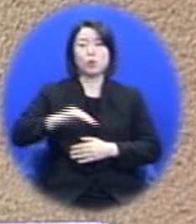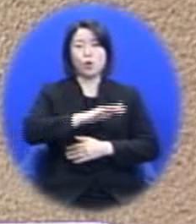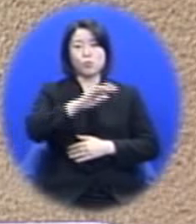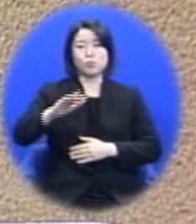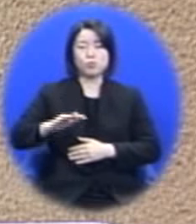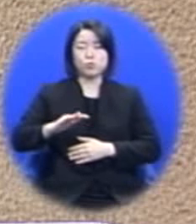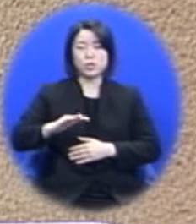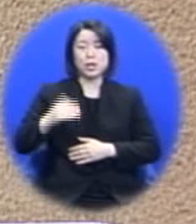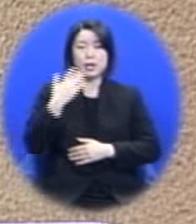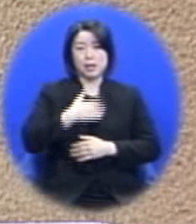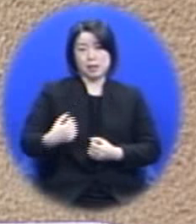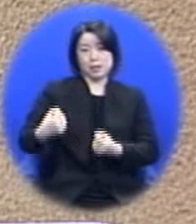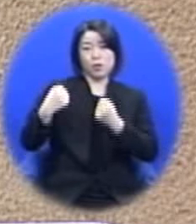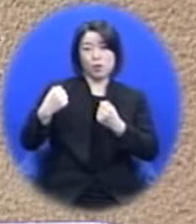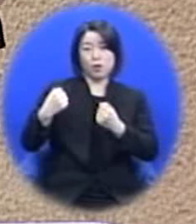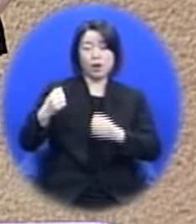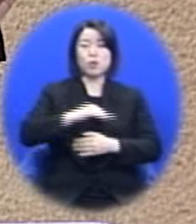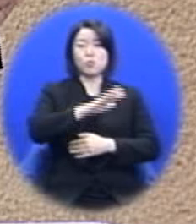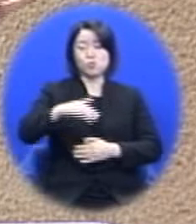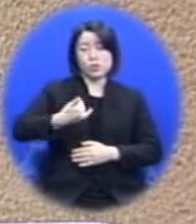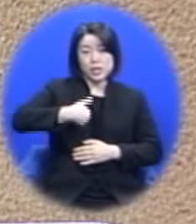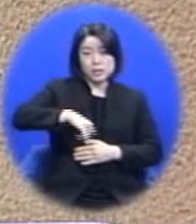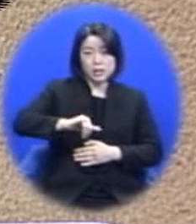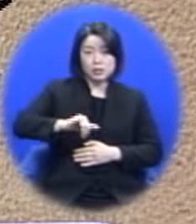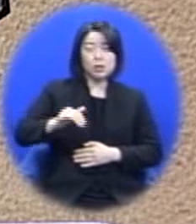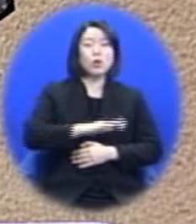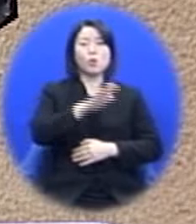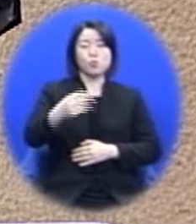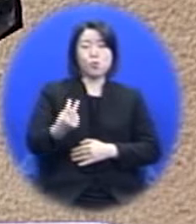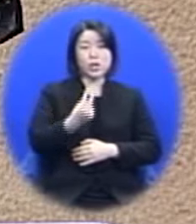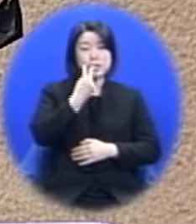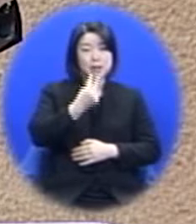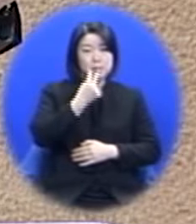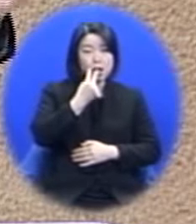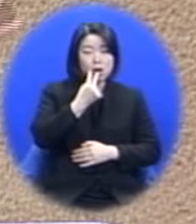건강, 우리의 자녀, 우리의 생명,